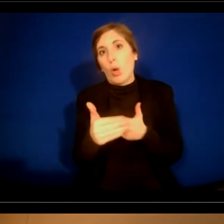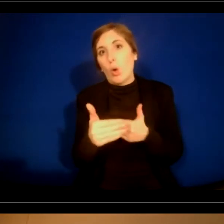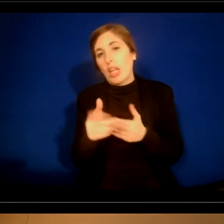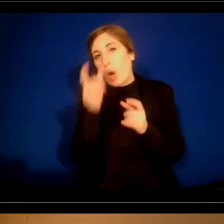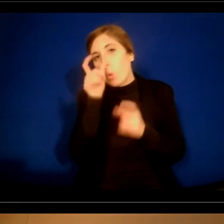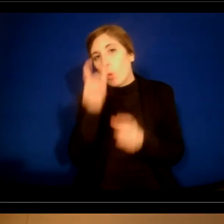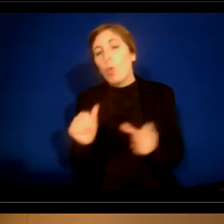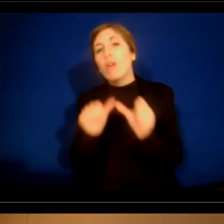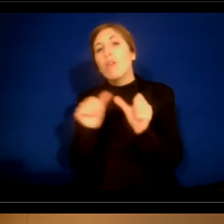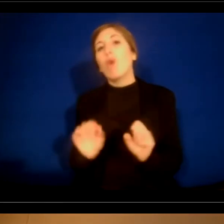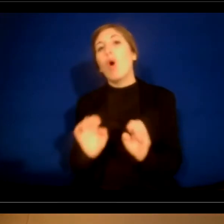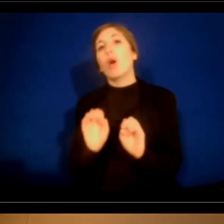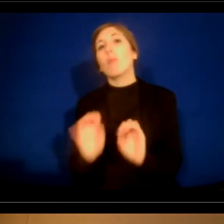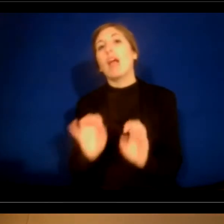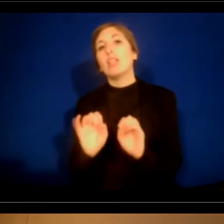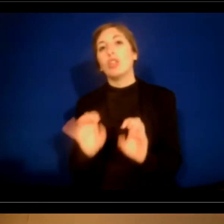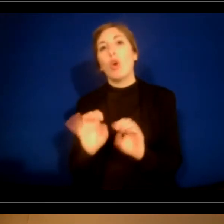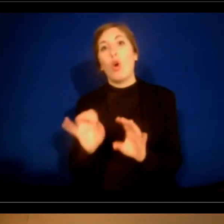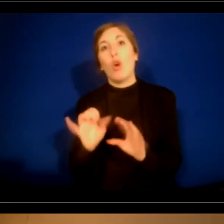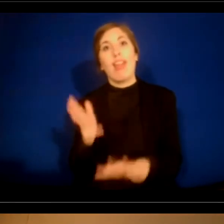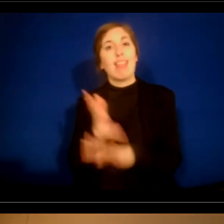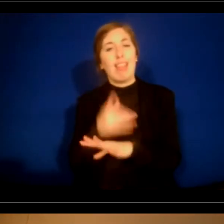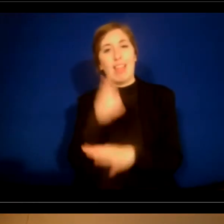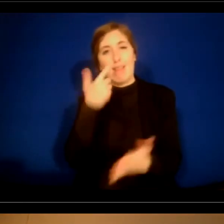che in questo momento sembra essere richiesto, ecco,